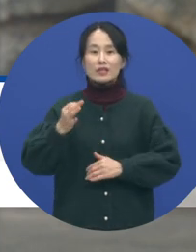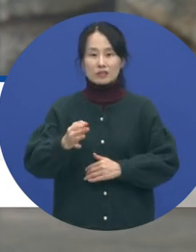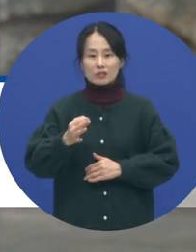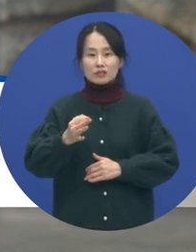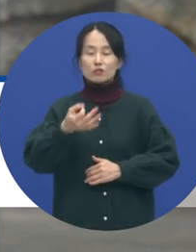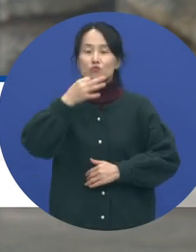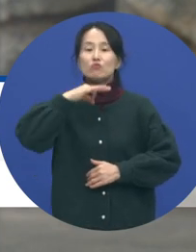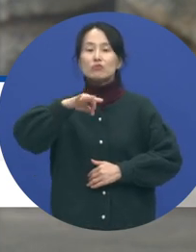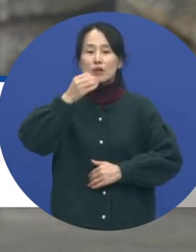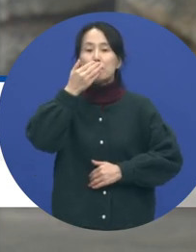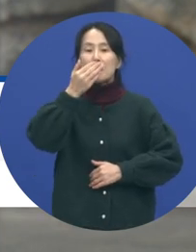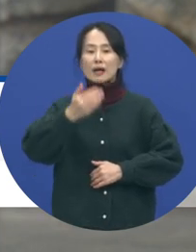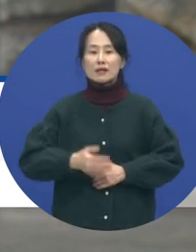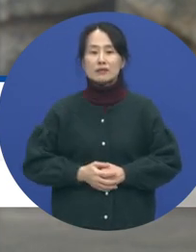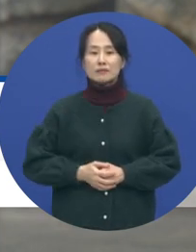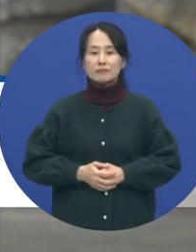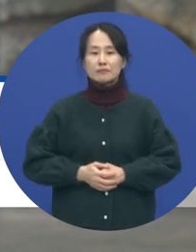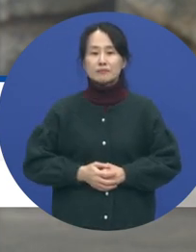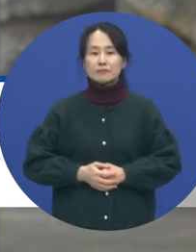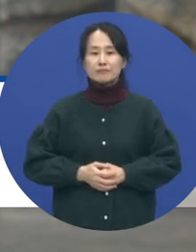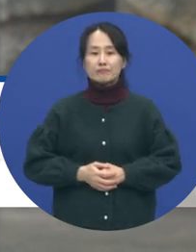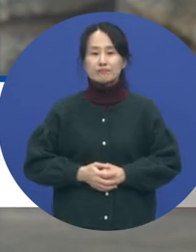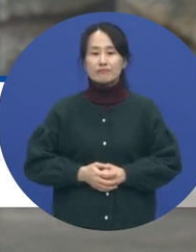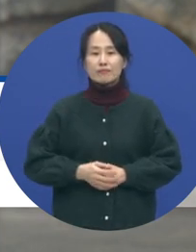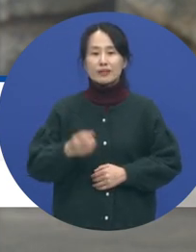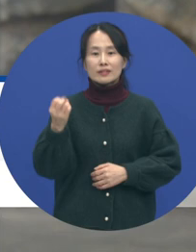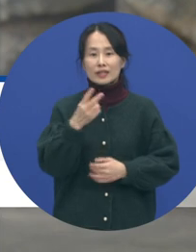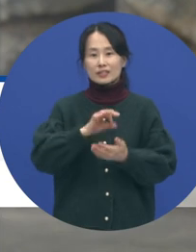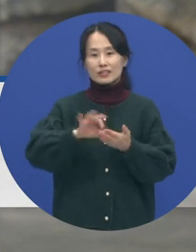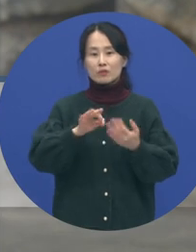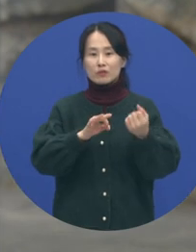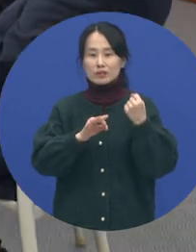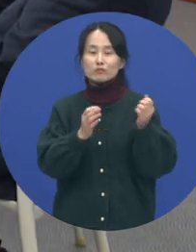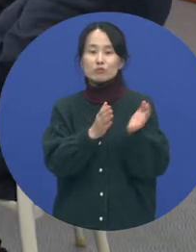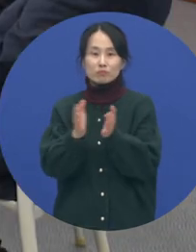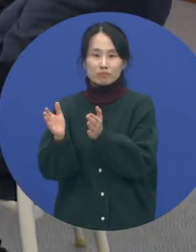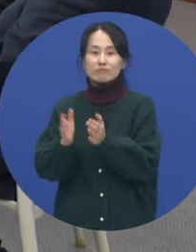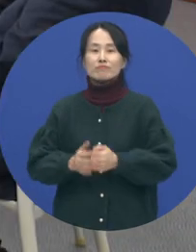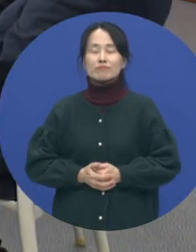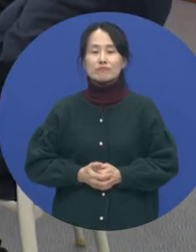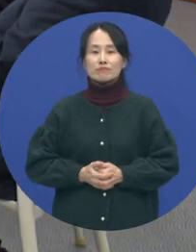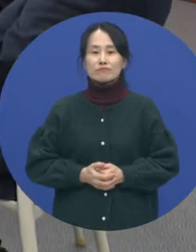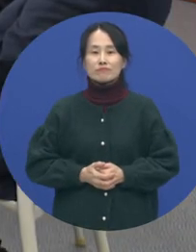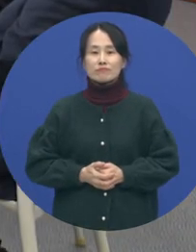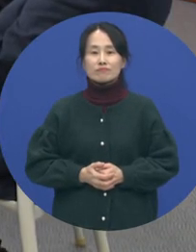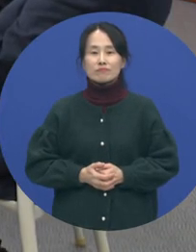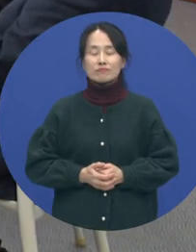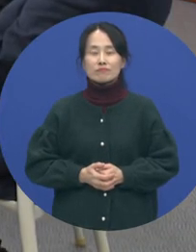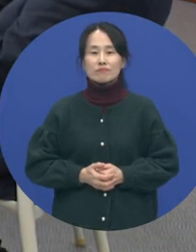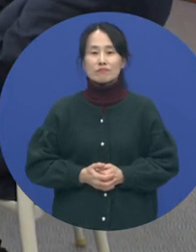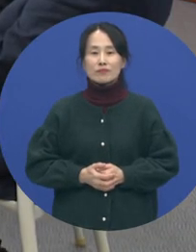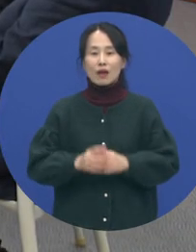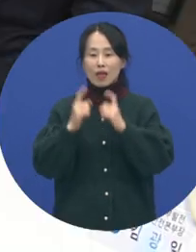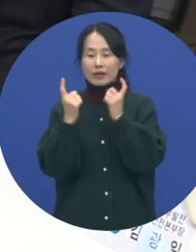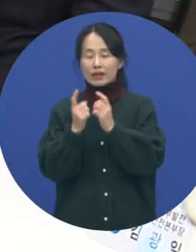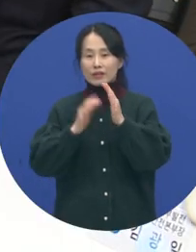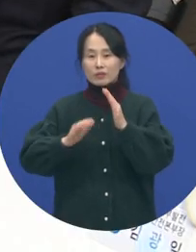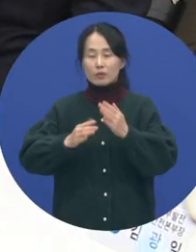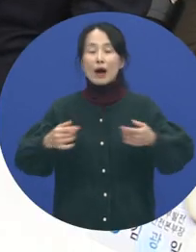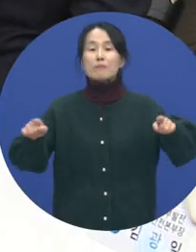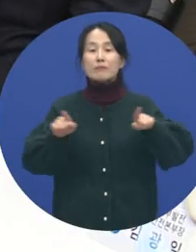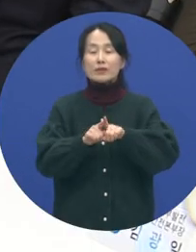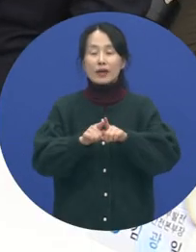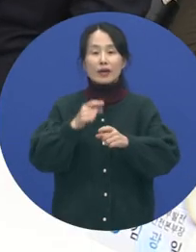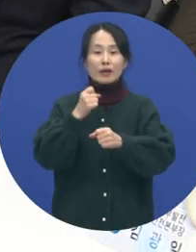수입을 얻을 수 있을 거라고 합니다. 그 재생에너지를 확보할 수 있는. 경기도는 이처럼 민관협력 상생 모델을